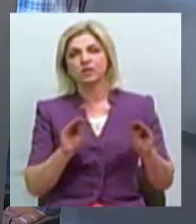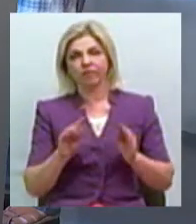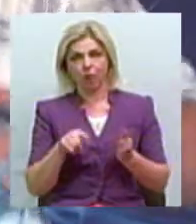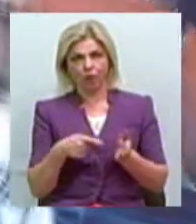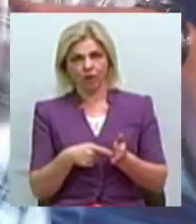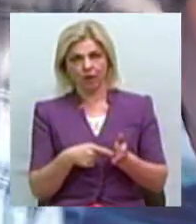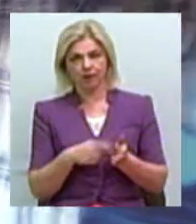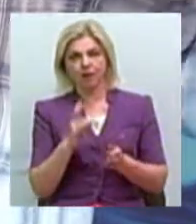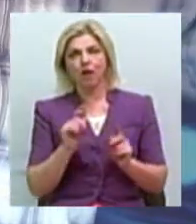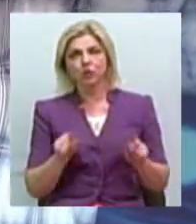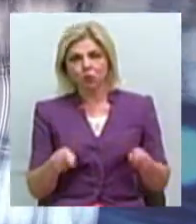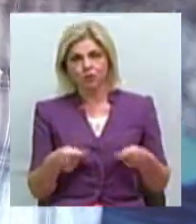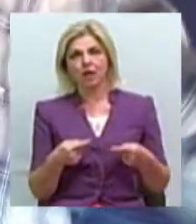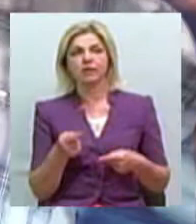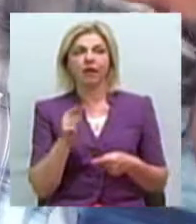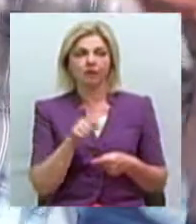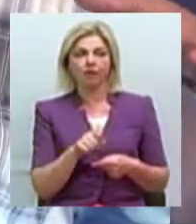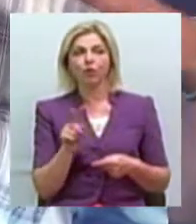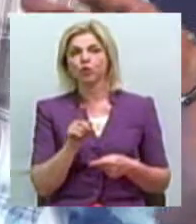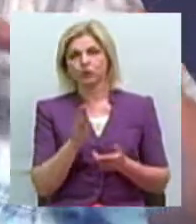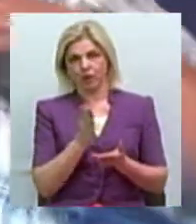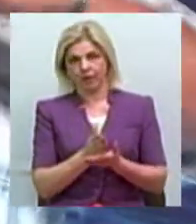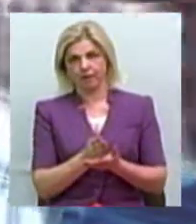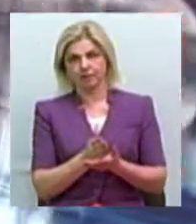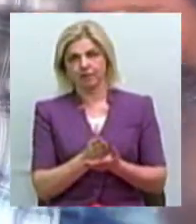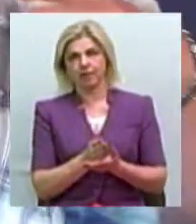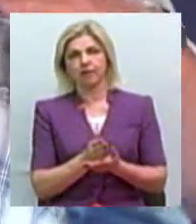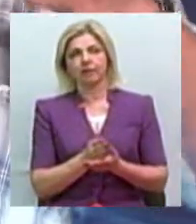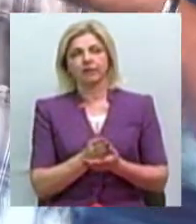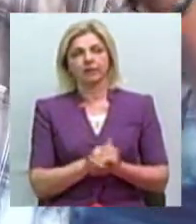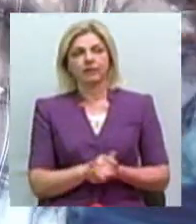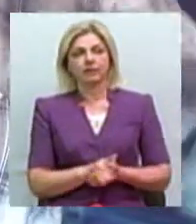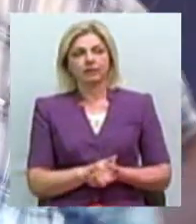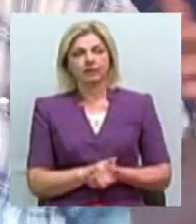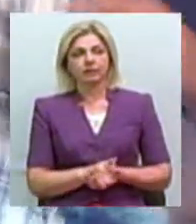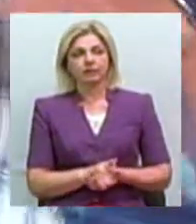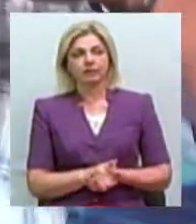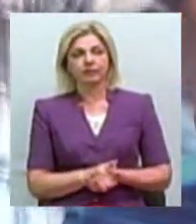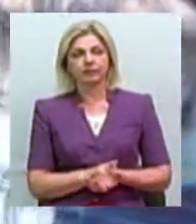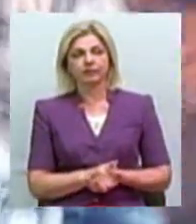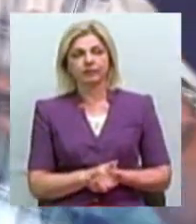на создание вот того, что у нас есть. Сети,